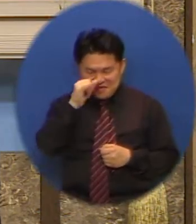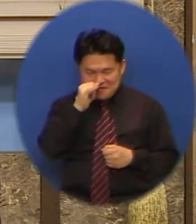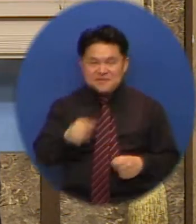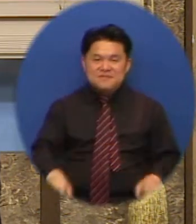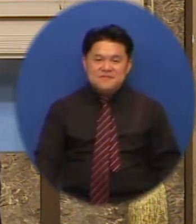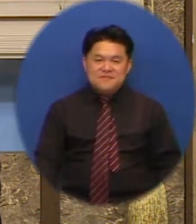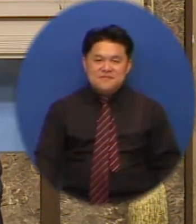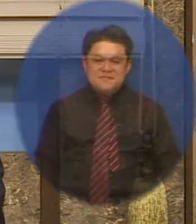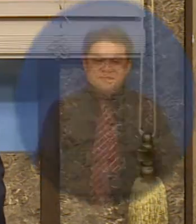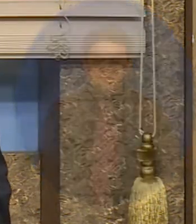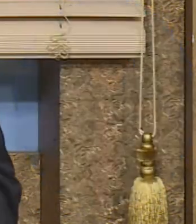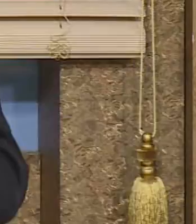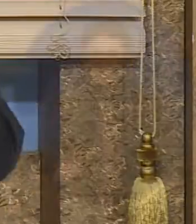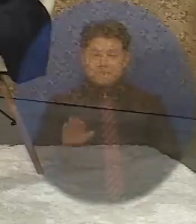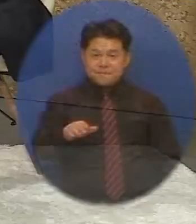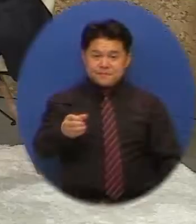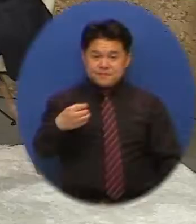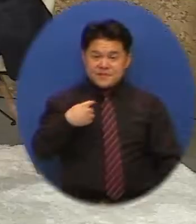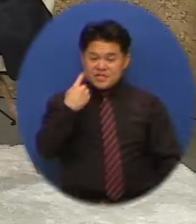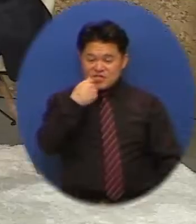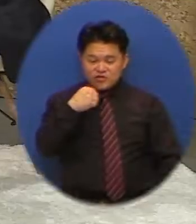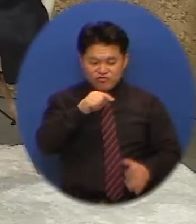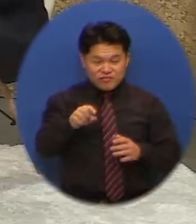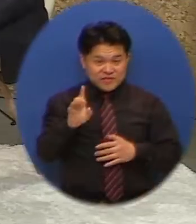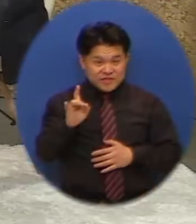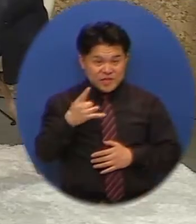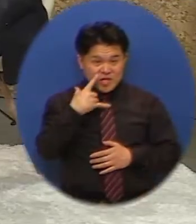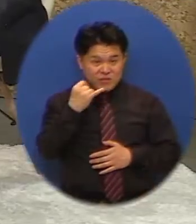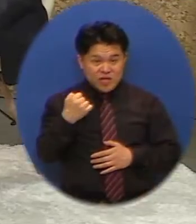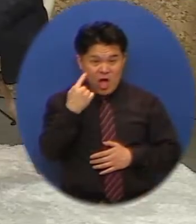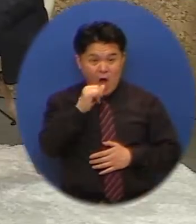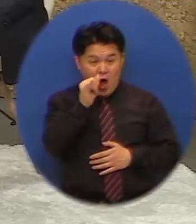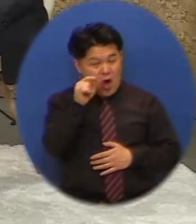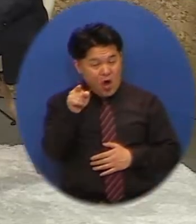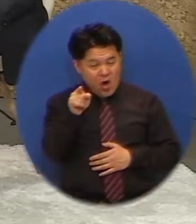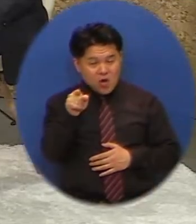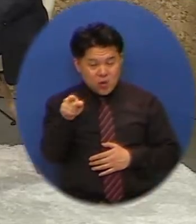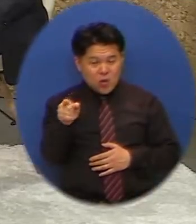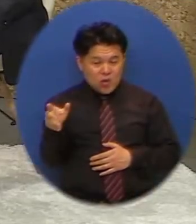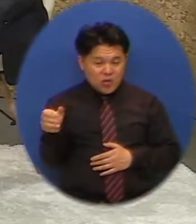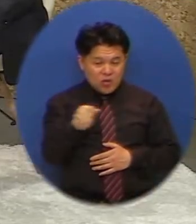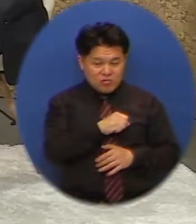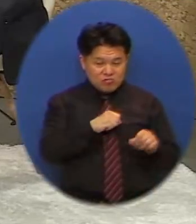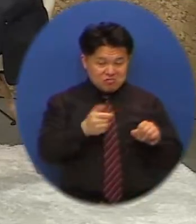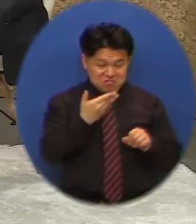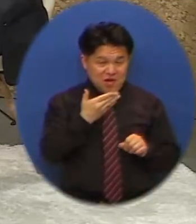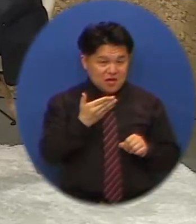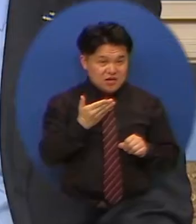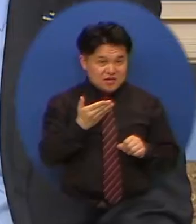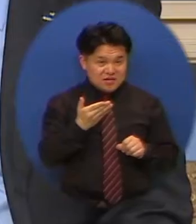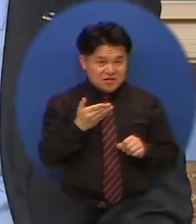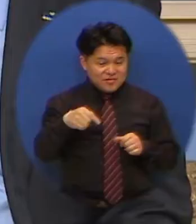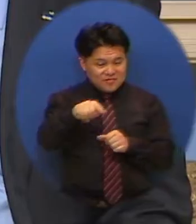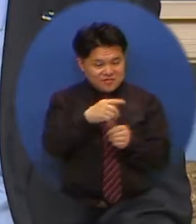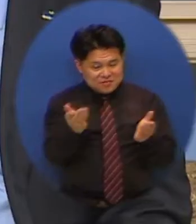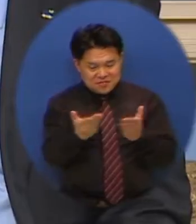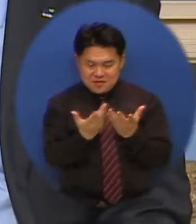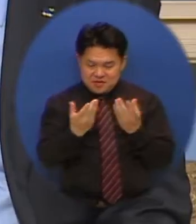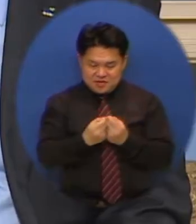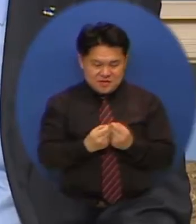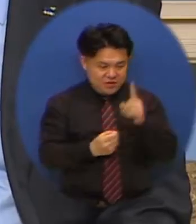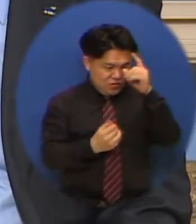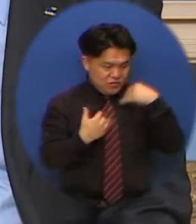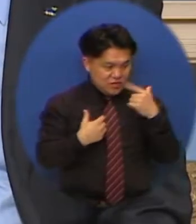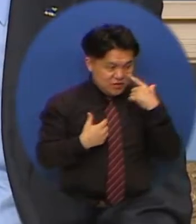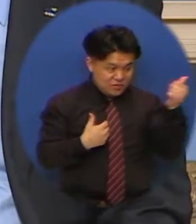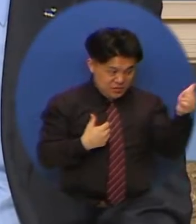있습니다. 아까 얘기하셨던 이론 중에 하나 이제 어머니 이론이 예. 그런 것 중에 이제 하나일 예. 것 예. 같아요. 관이 예.